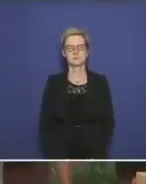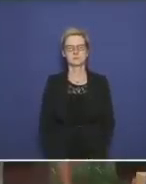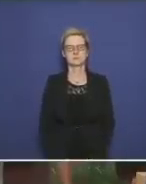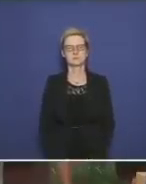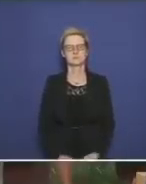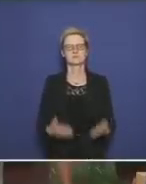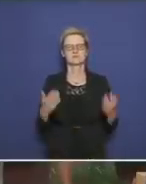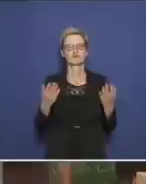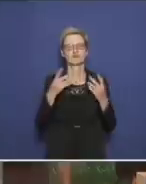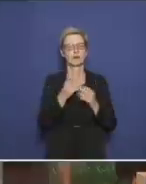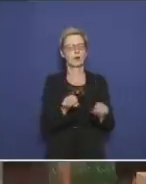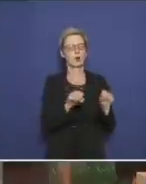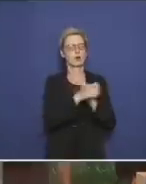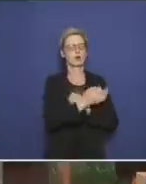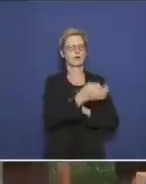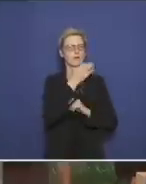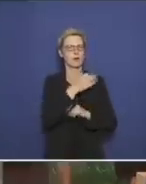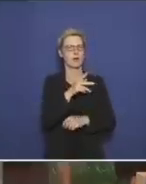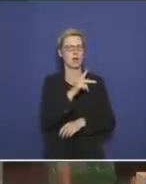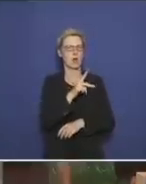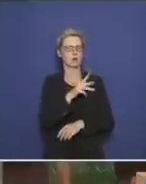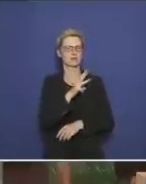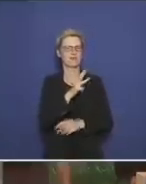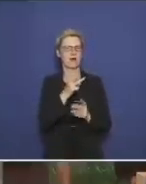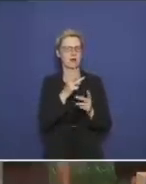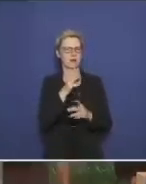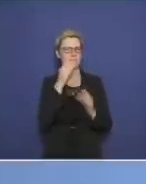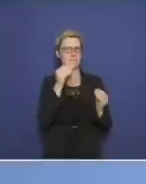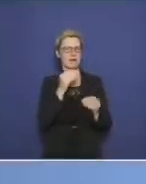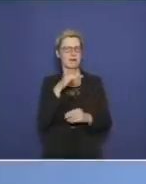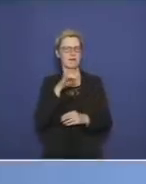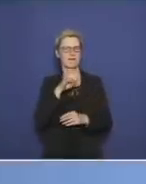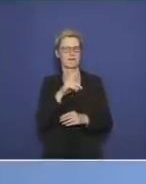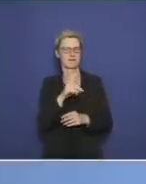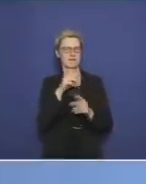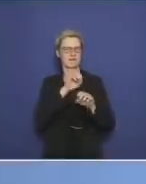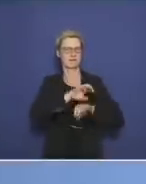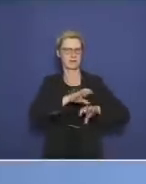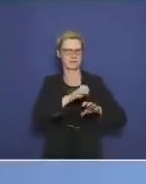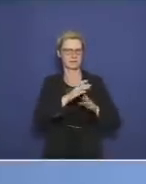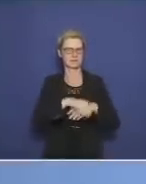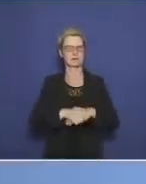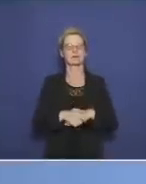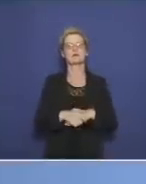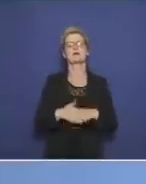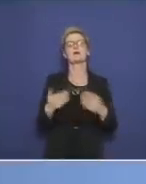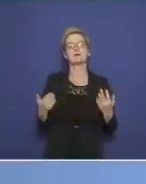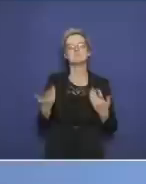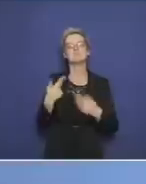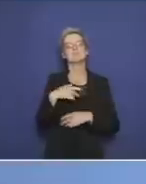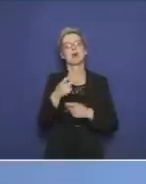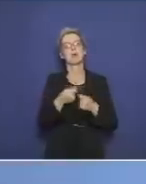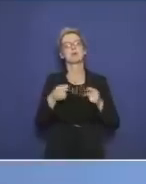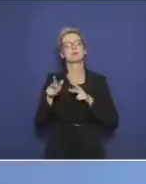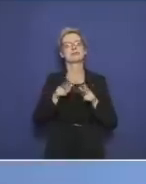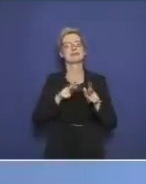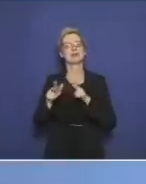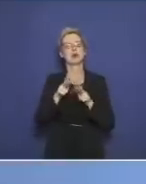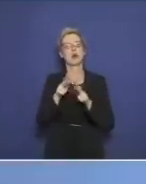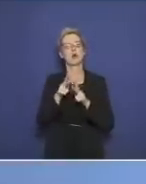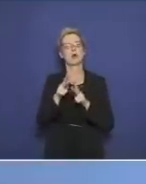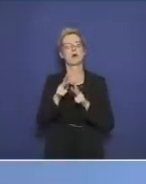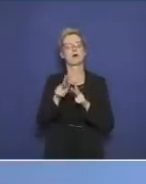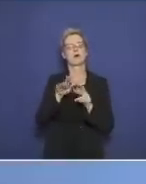Es geht um eine Frage von Klaus Weidmann, ARD Fernsehen, afghanische Ortskräfte. Es gibt zunehmend Kritik an der Bundesregierung im